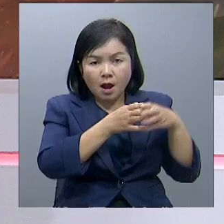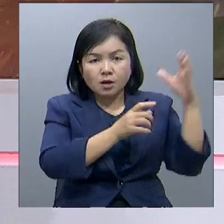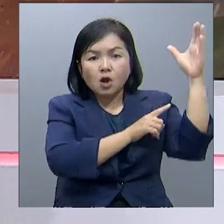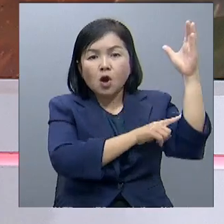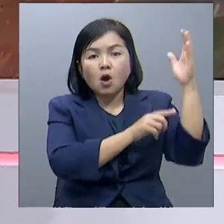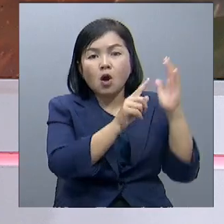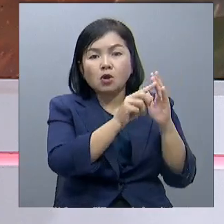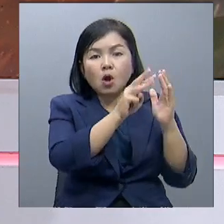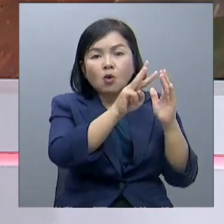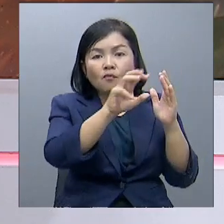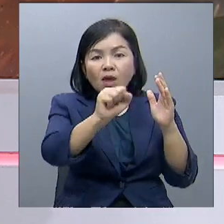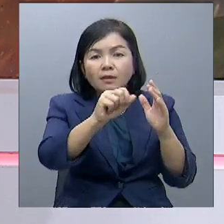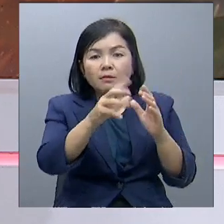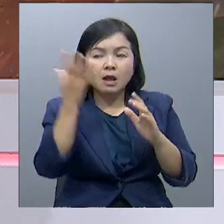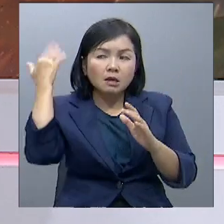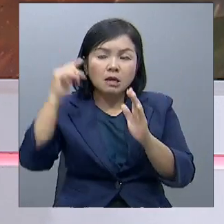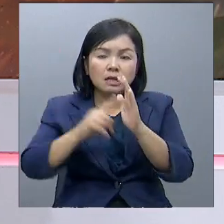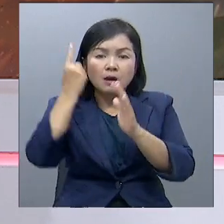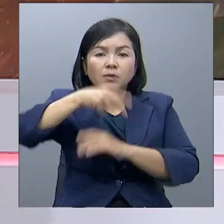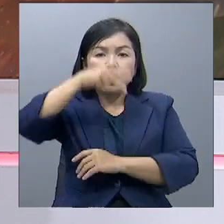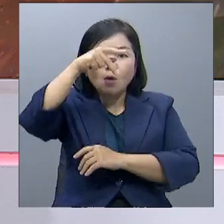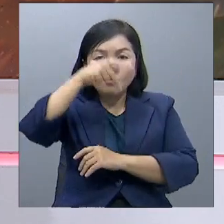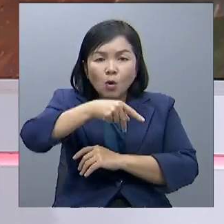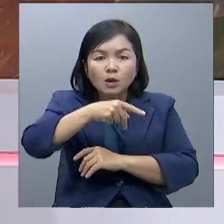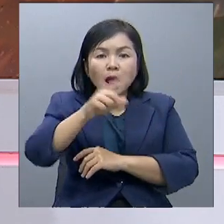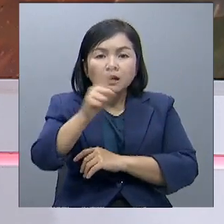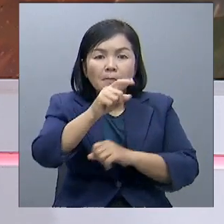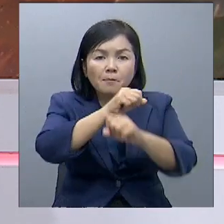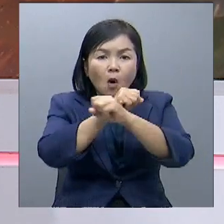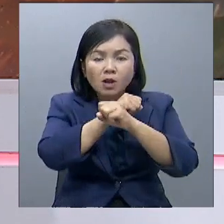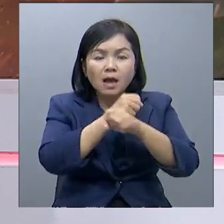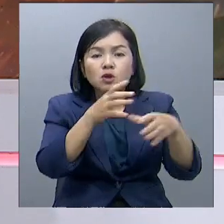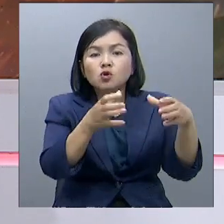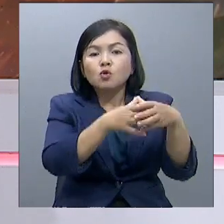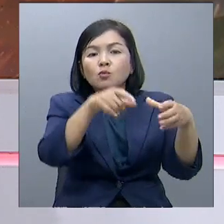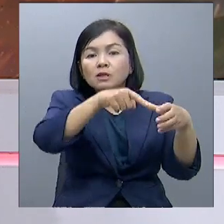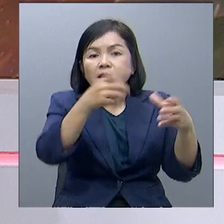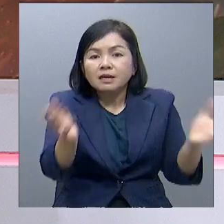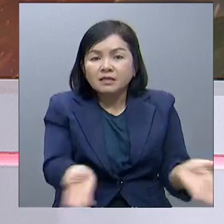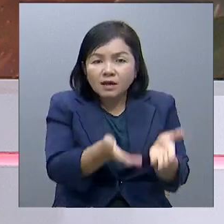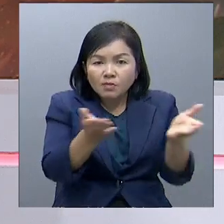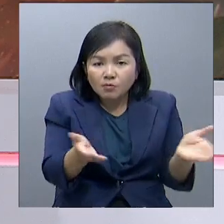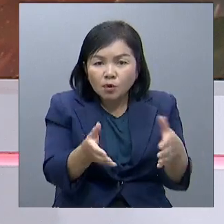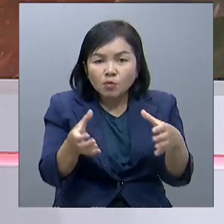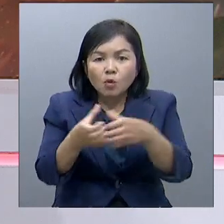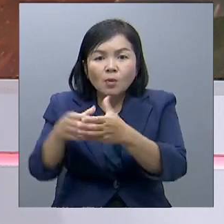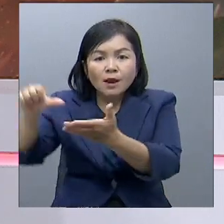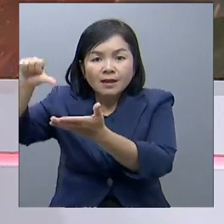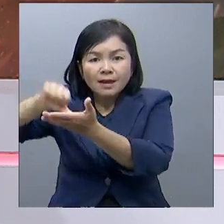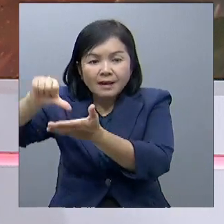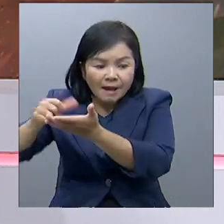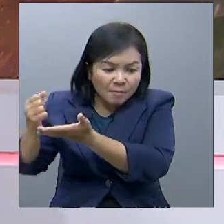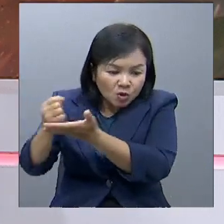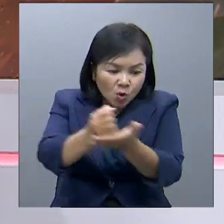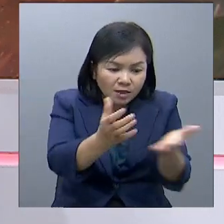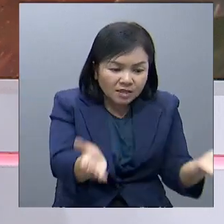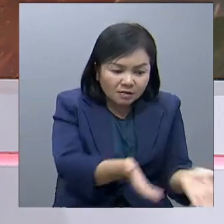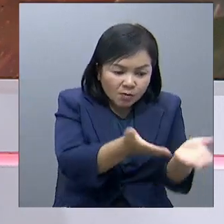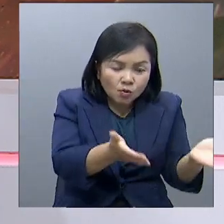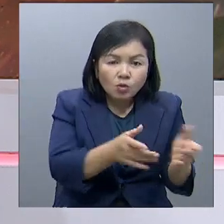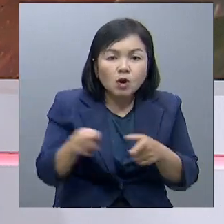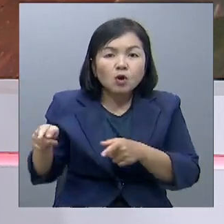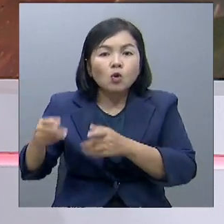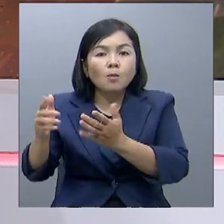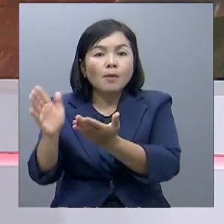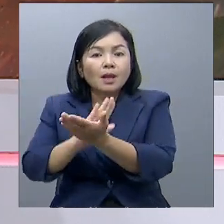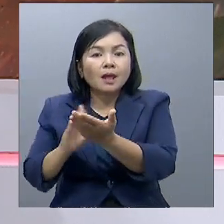ตั้งแต่พุธที่แล้วนะคะมีเป้าหมายเพื่อทำลายกลุ่มติดอาวุธที่ได้รับการสนับสนุนจากอิหร่านและก็ยังสามารถสังหาสมาชิกกลุ่มติด